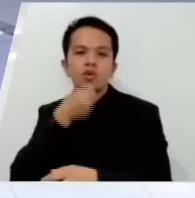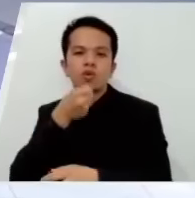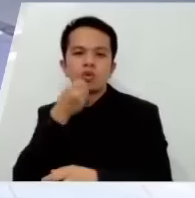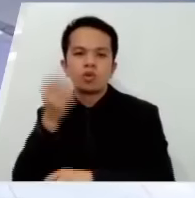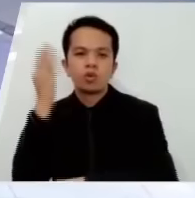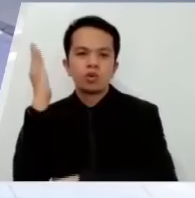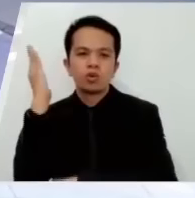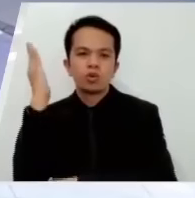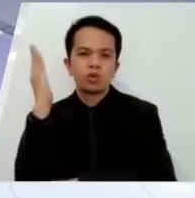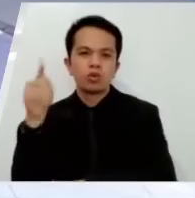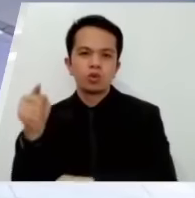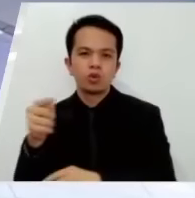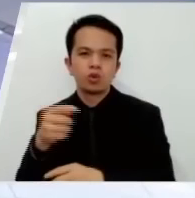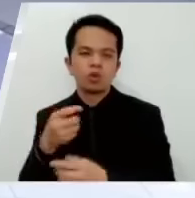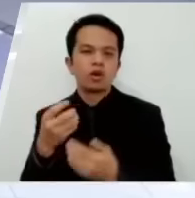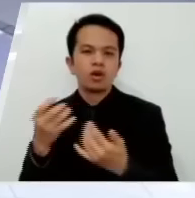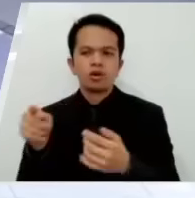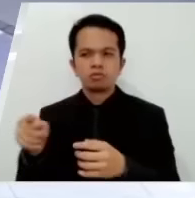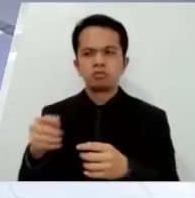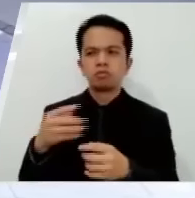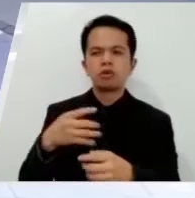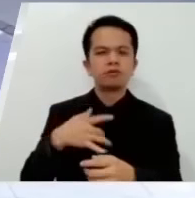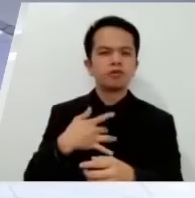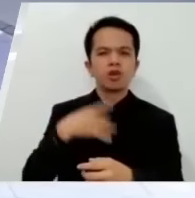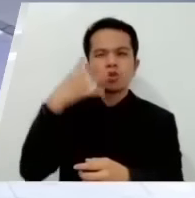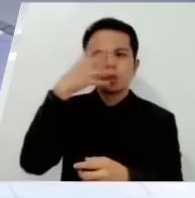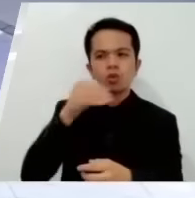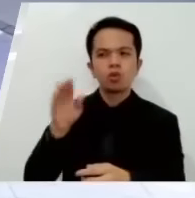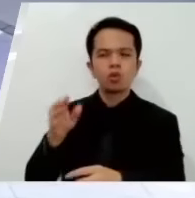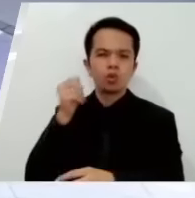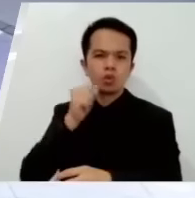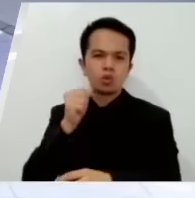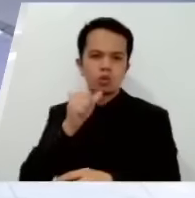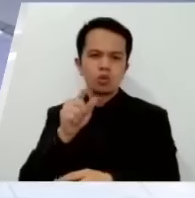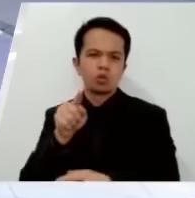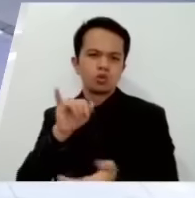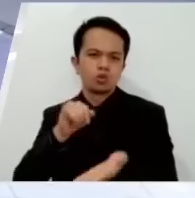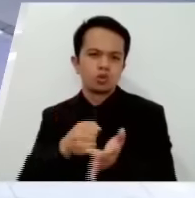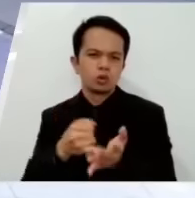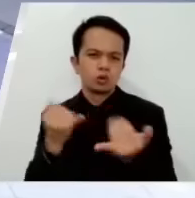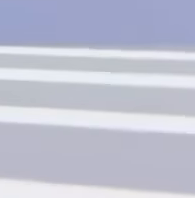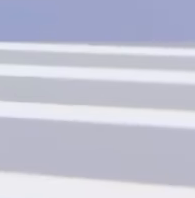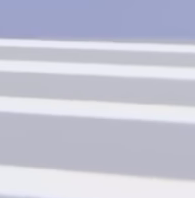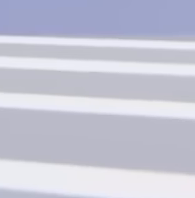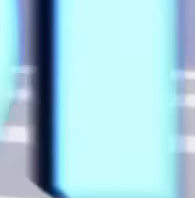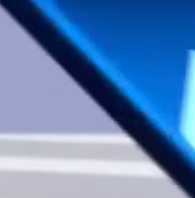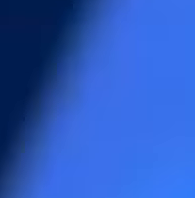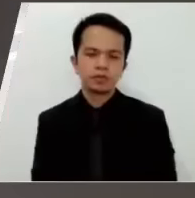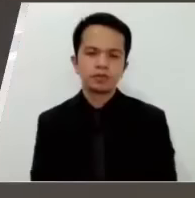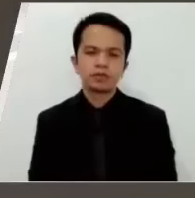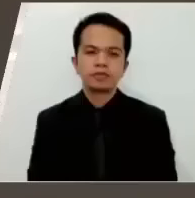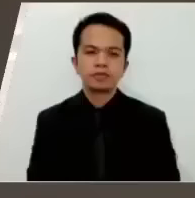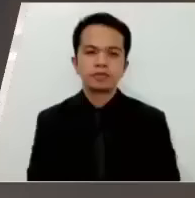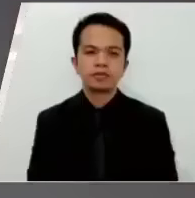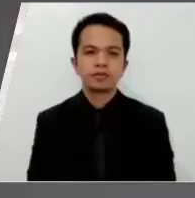ng babae. Nagandahan lang daw siya dito. Saksi, si Bernadette Reyes.